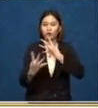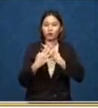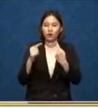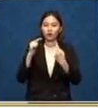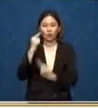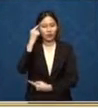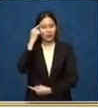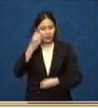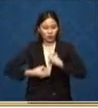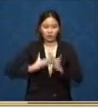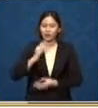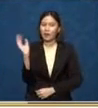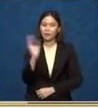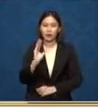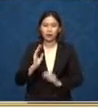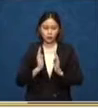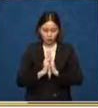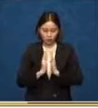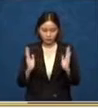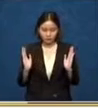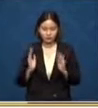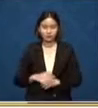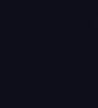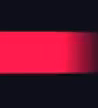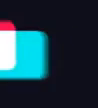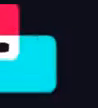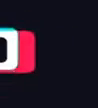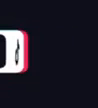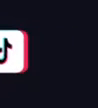ทางความคิดอีกต่อไปค่ะขอบคุณค่ะ